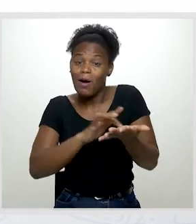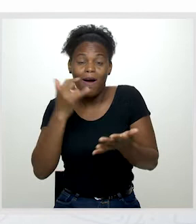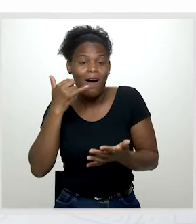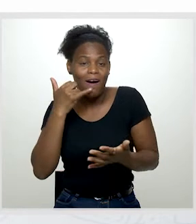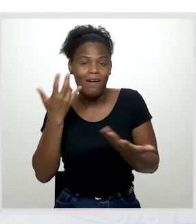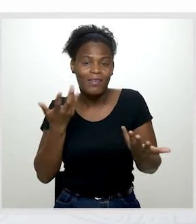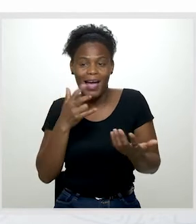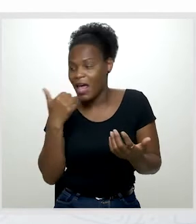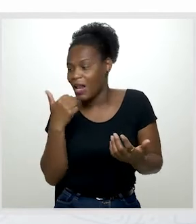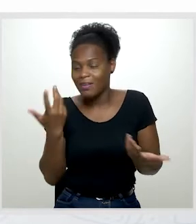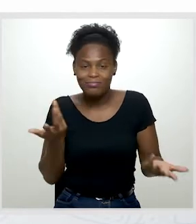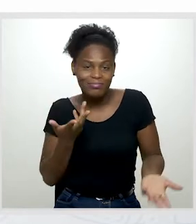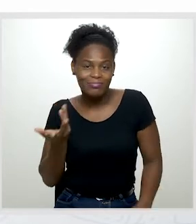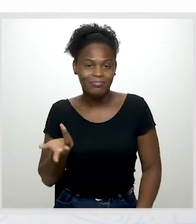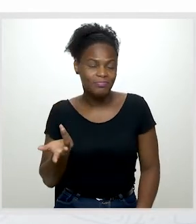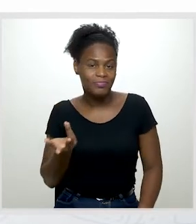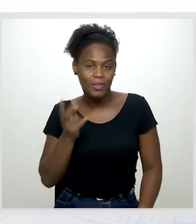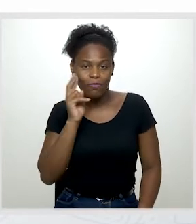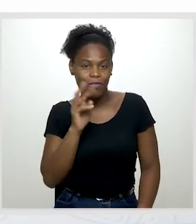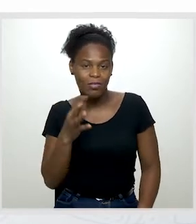portable, il leur envoie des...